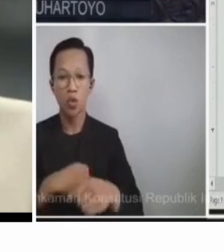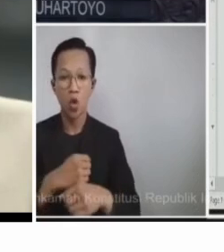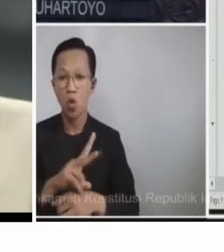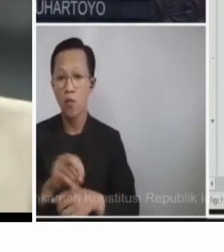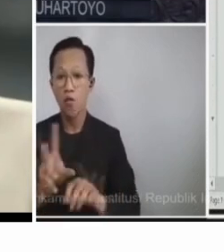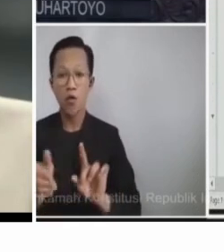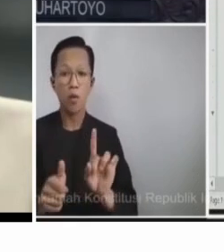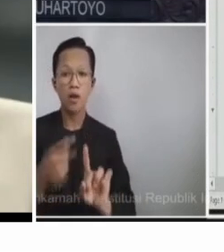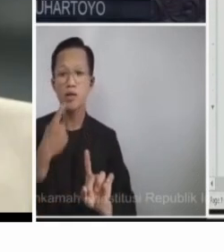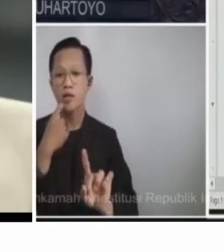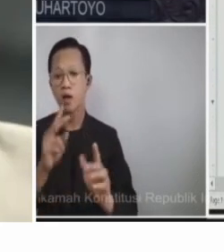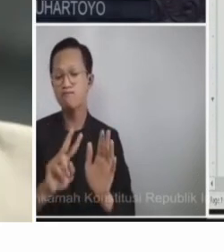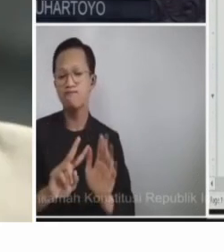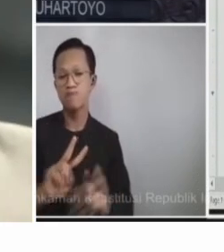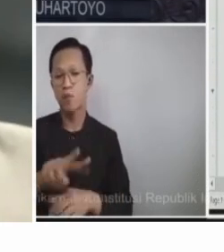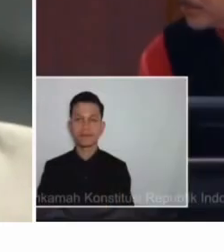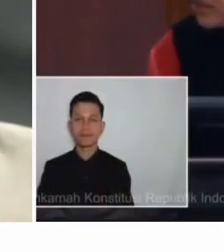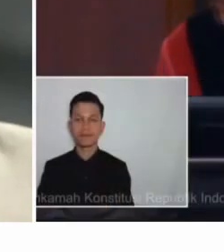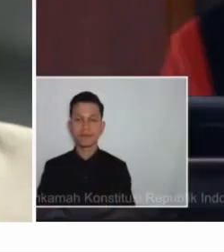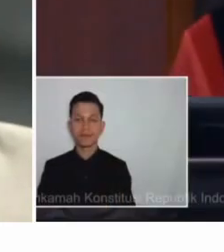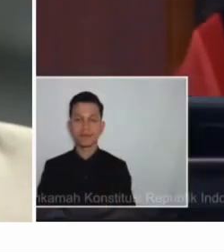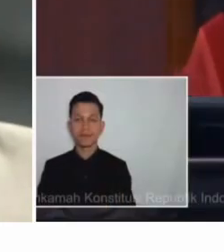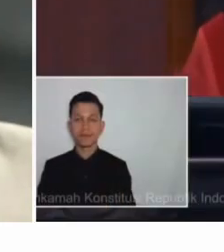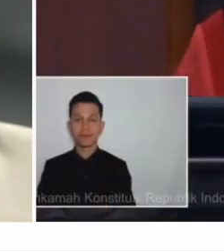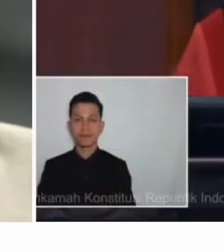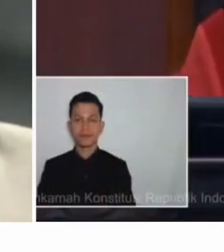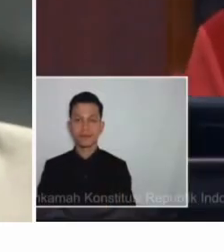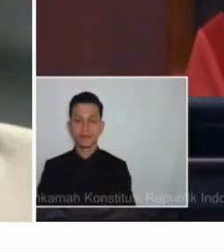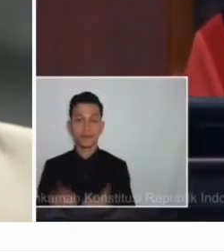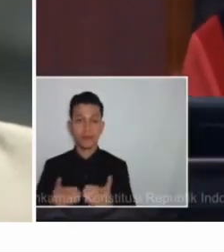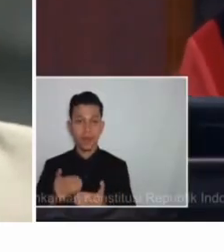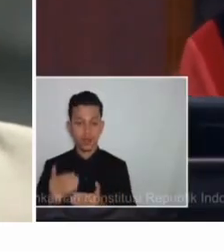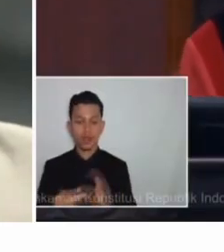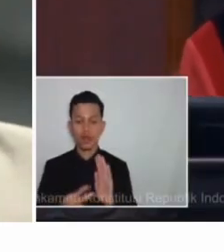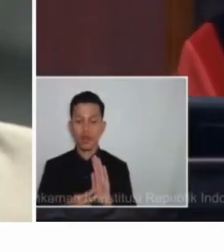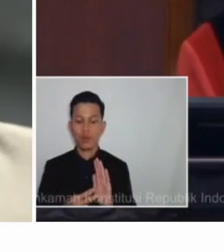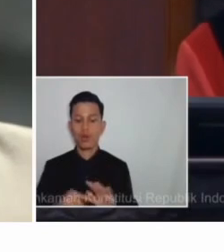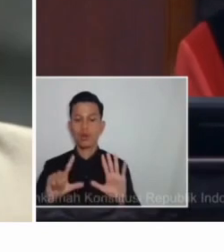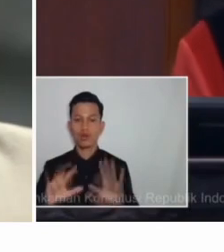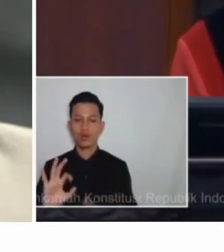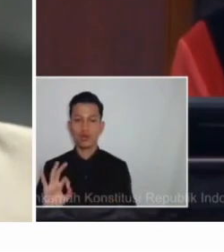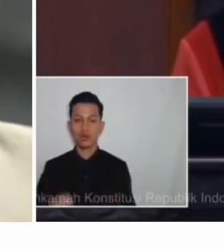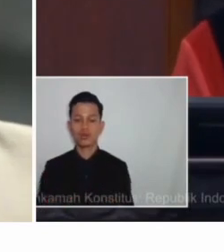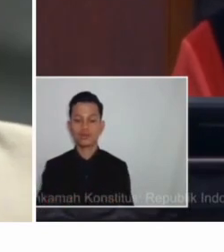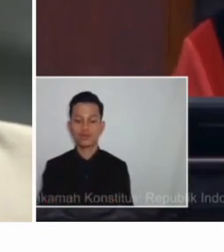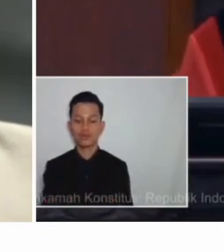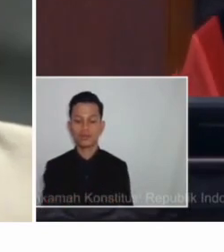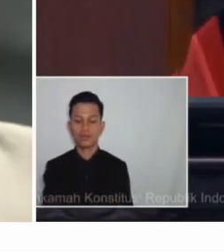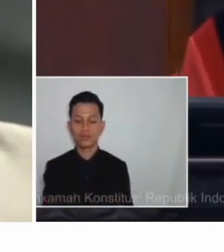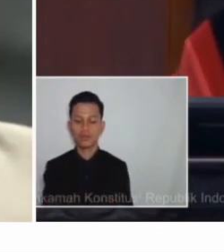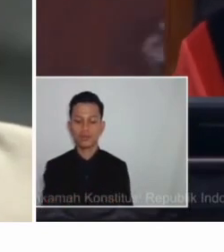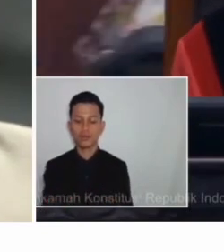hasil Panja di baleg bisa didorong di dalam eh proses selanjutnya tapi saya tidak mau berspekulasi tapi